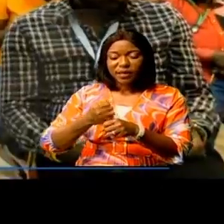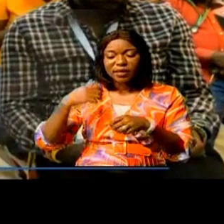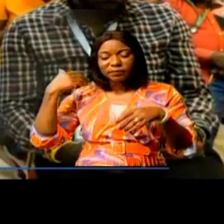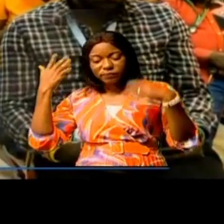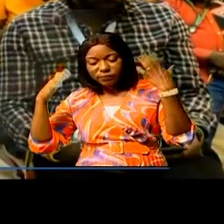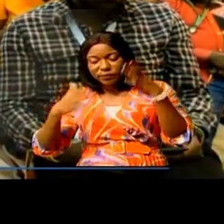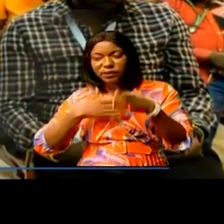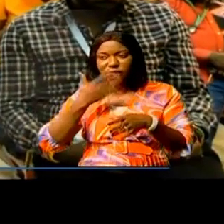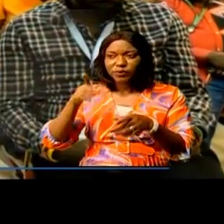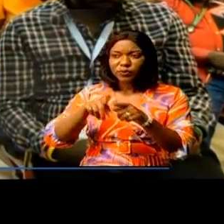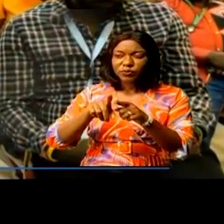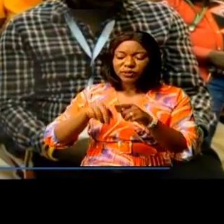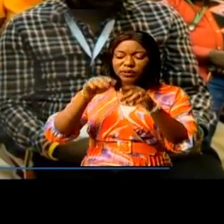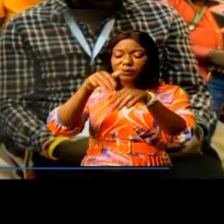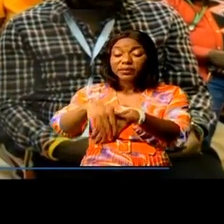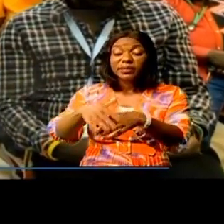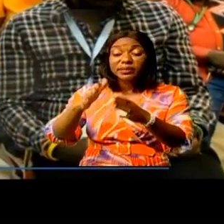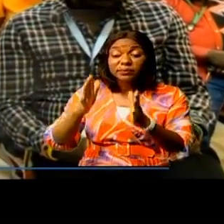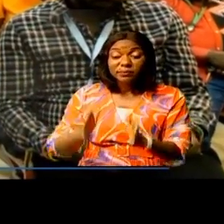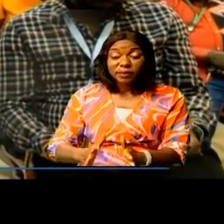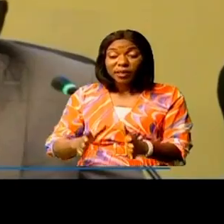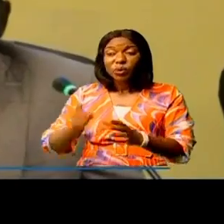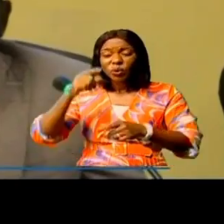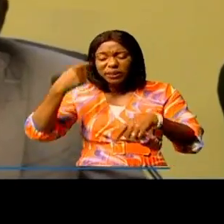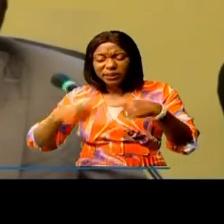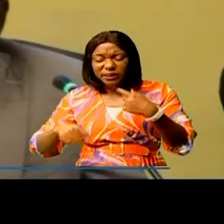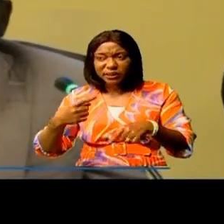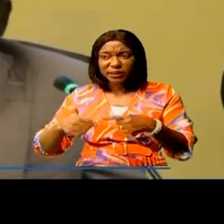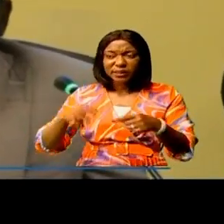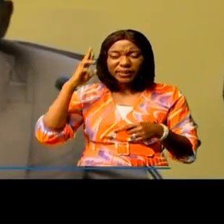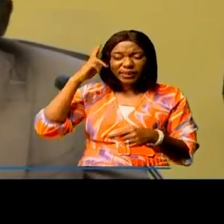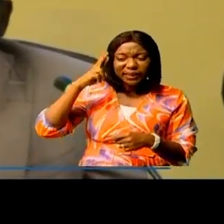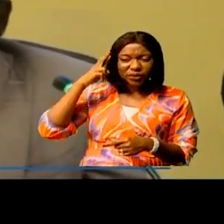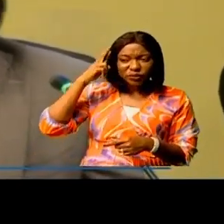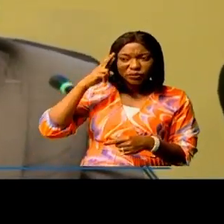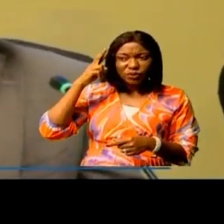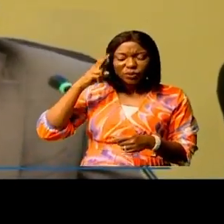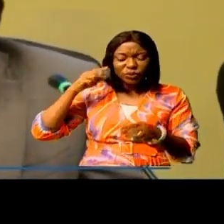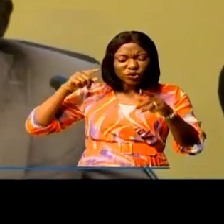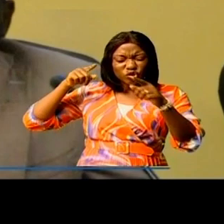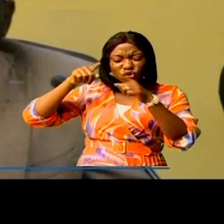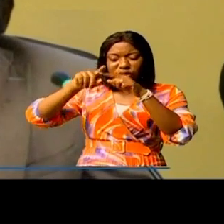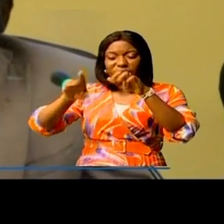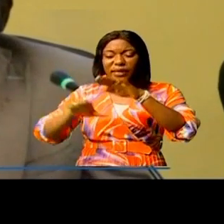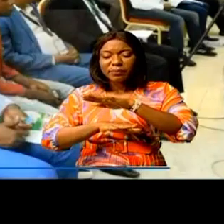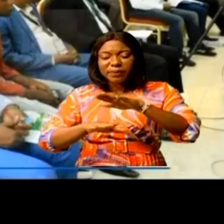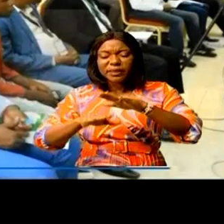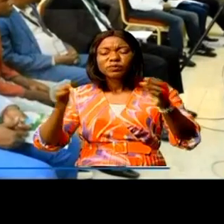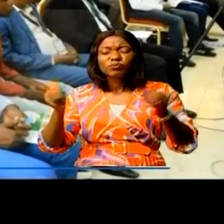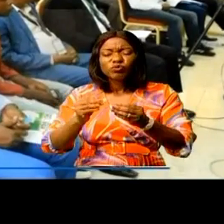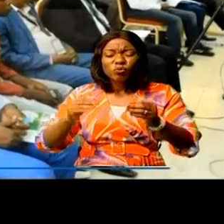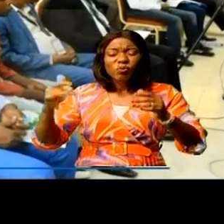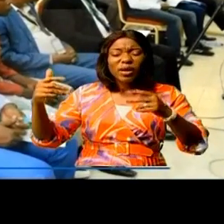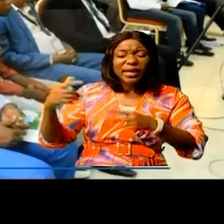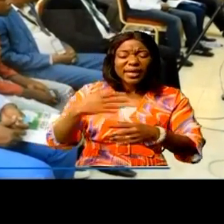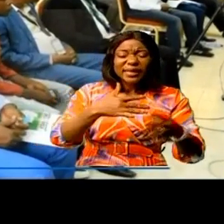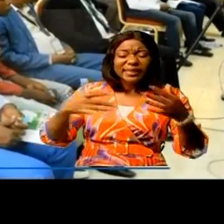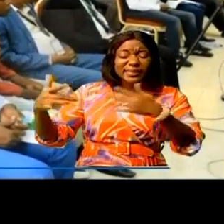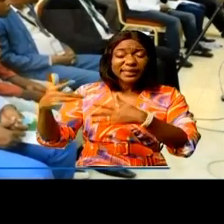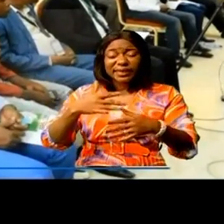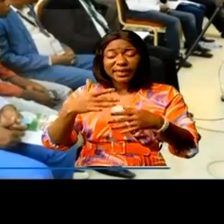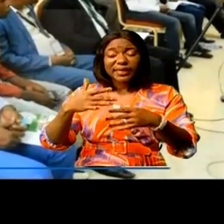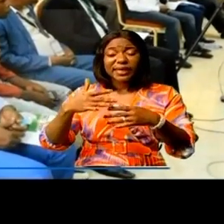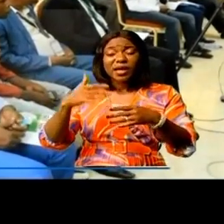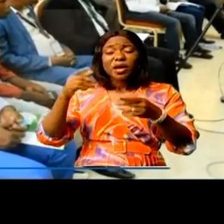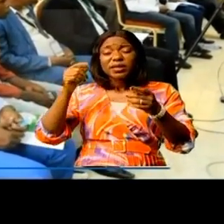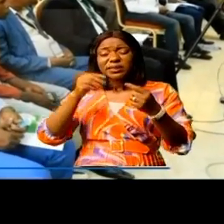panélistes et participants ont tour à tour discuté les raisons à la base de ces phénomènes de guerre en RDC, spécialement en Ituri,